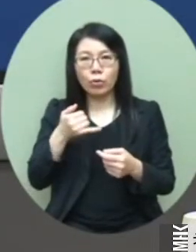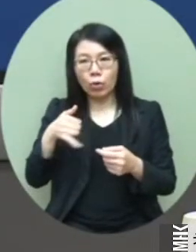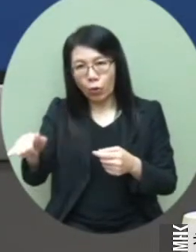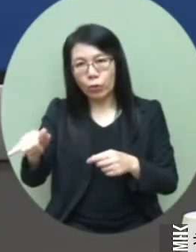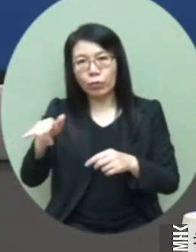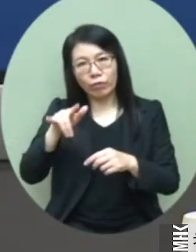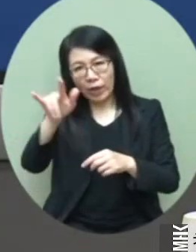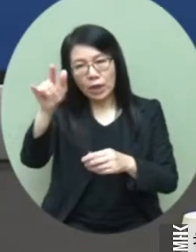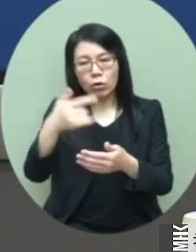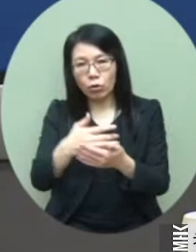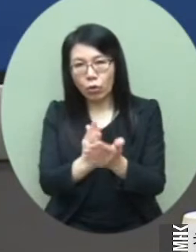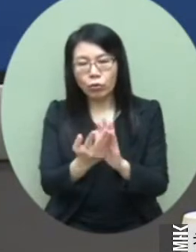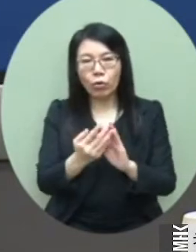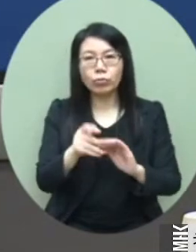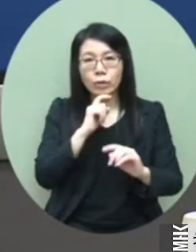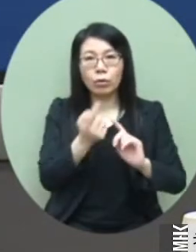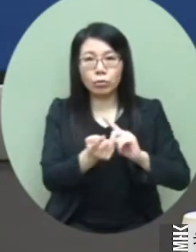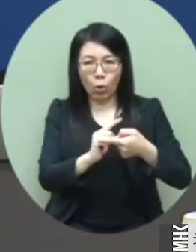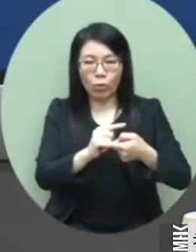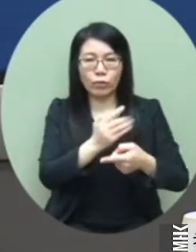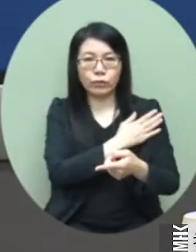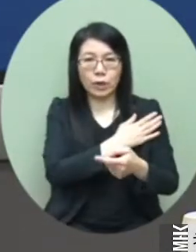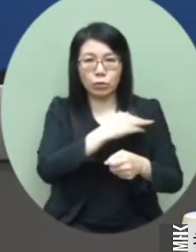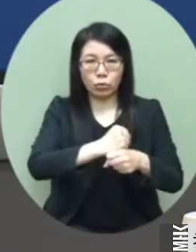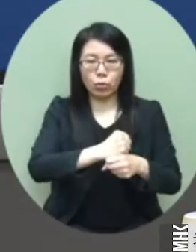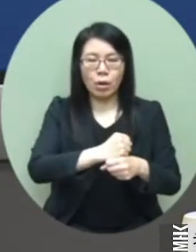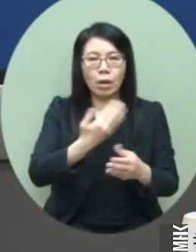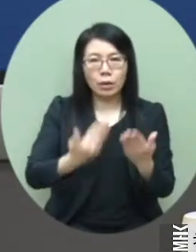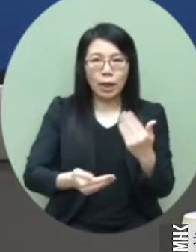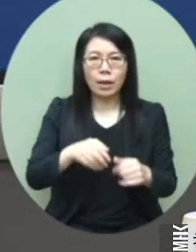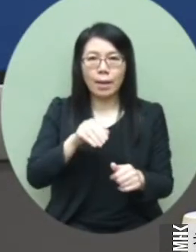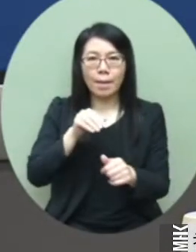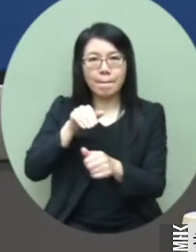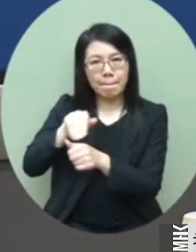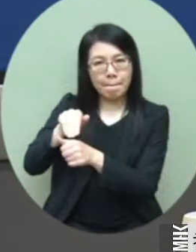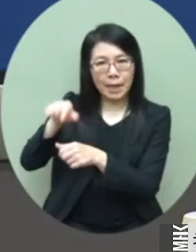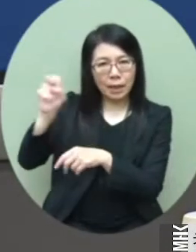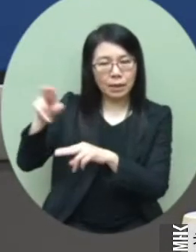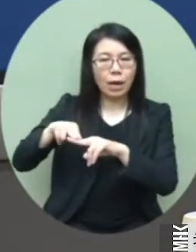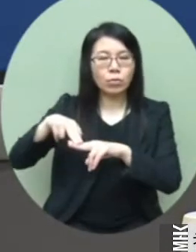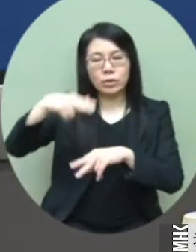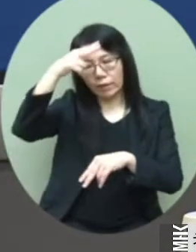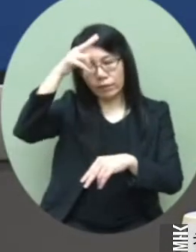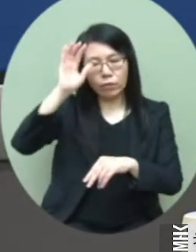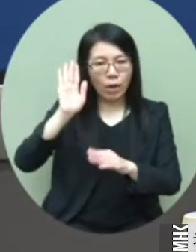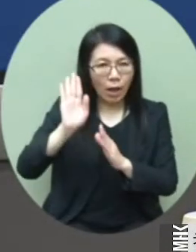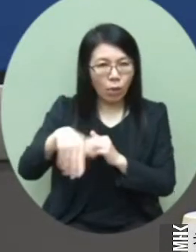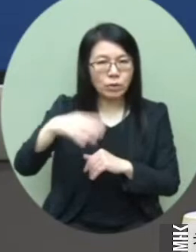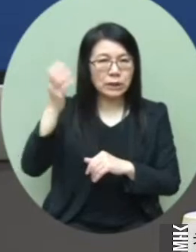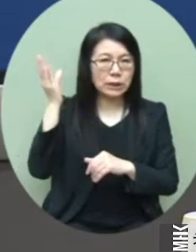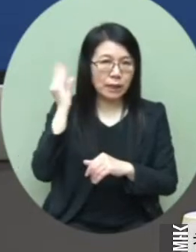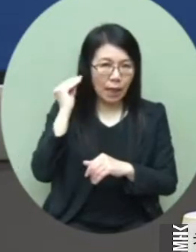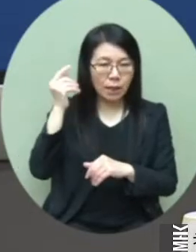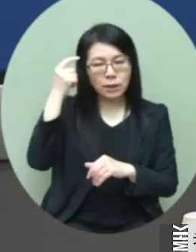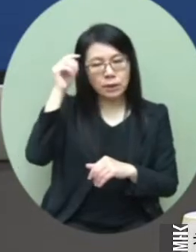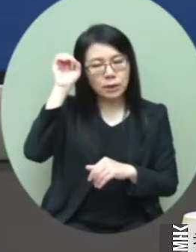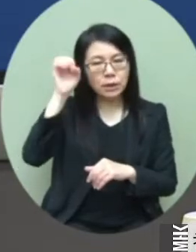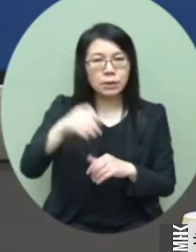外訪咧，都係有署任安排嘅。咁但係徵詢咗中央人民政府嘅意見咧，佢認